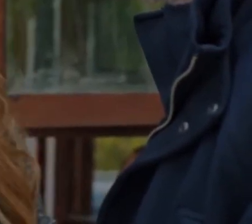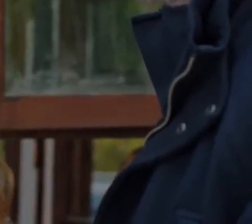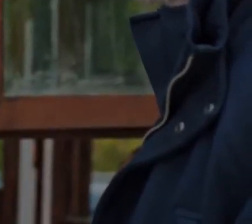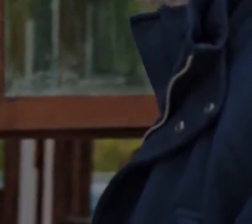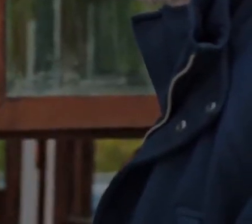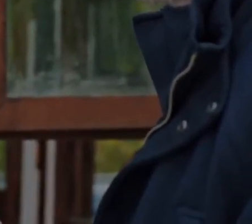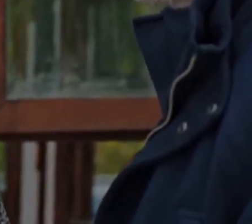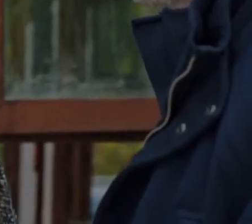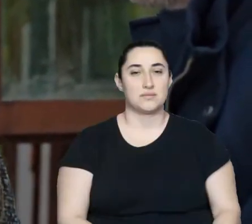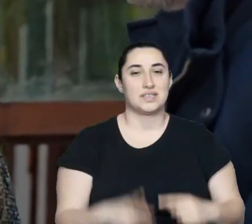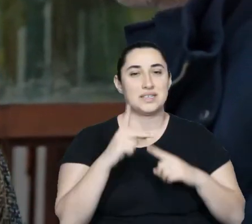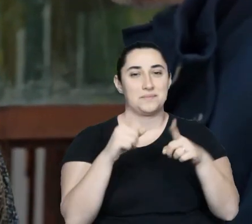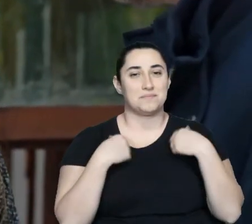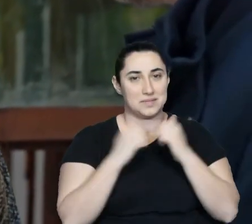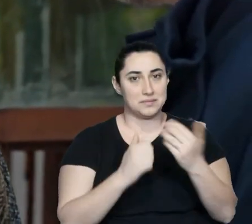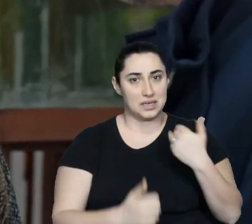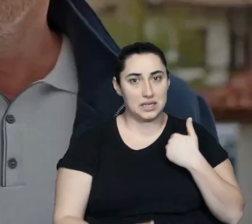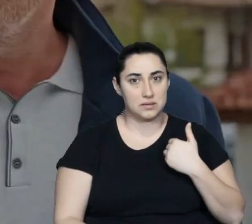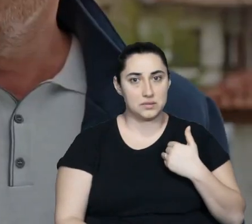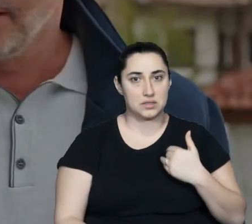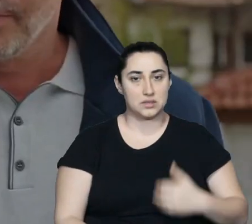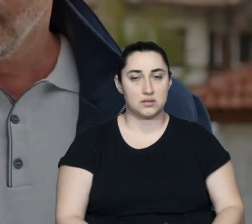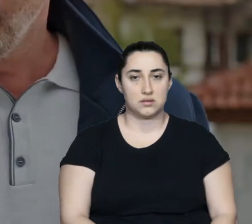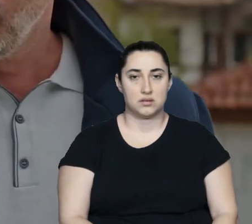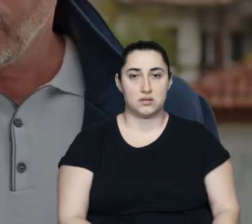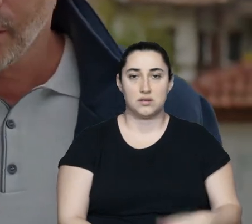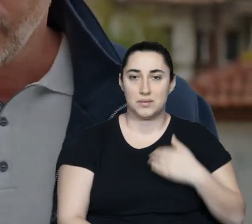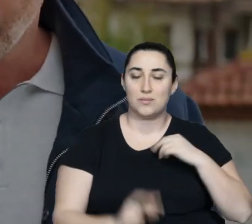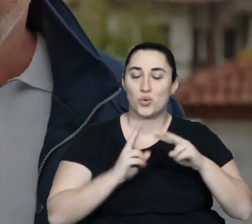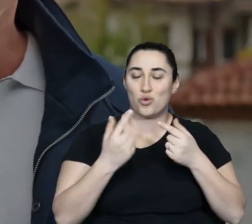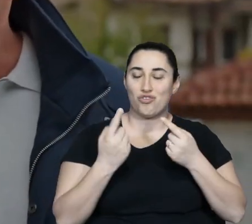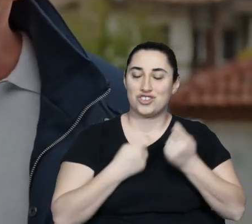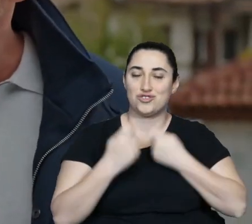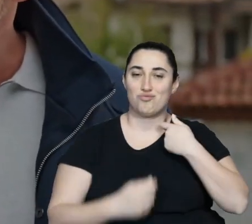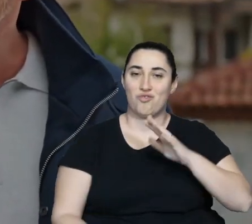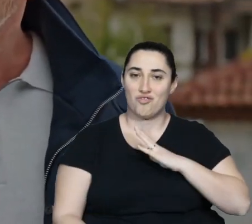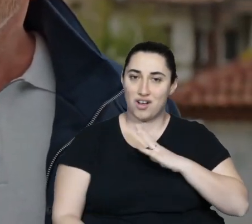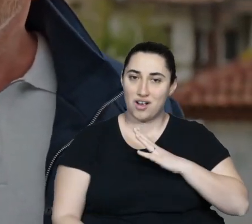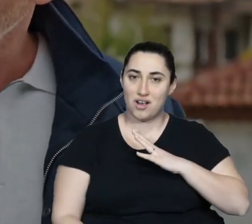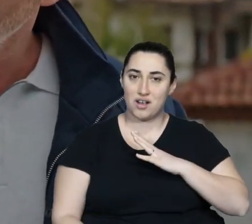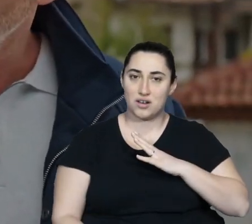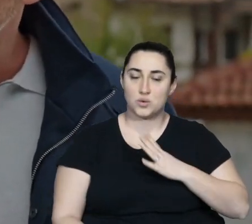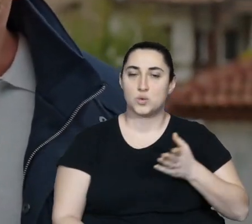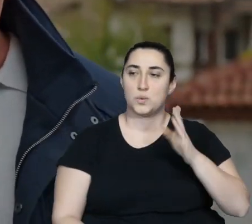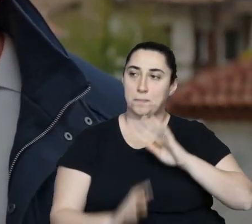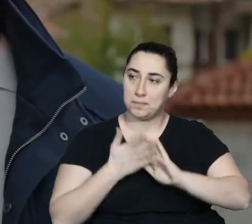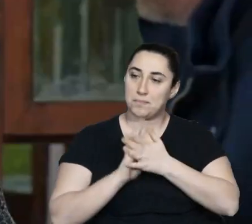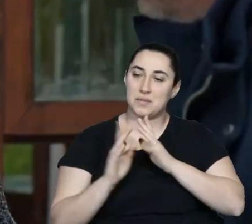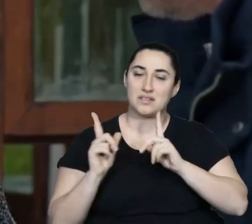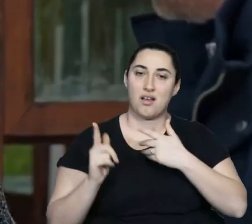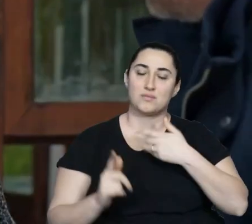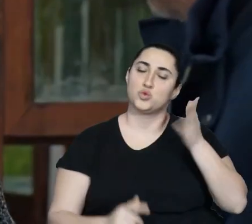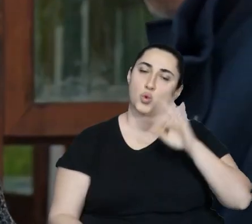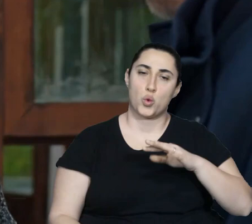Çantasını aldı. İbrahim sen de benimle gelir misin? Benim dükkanda ufak bir işim var. Onu halletmem